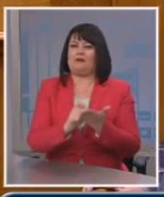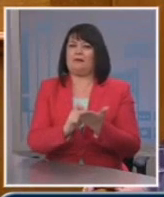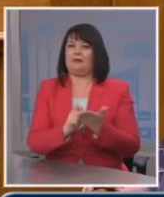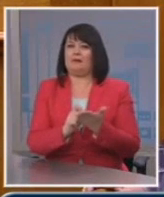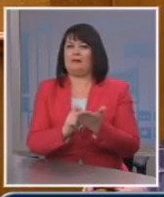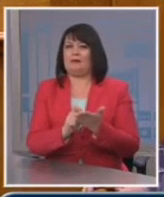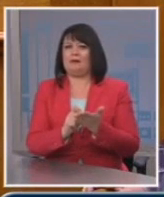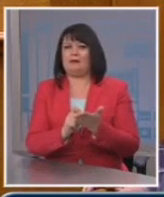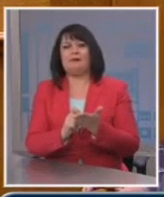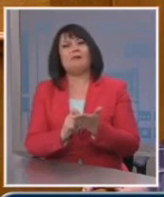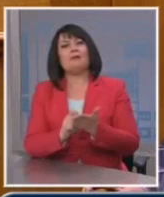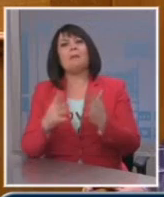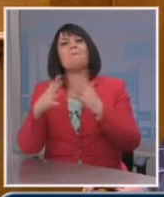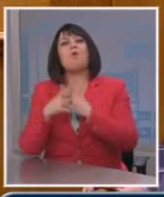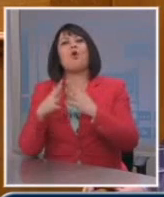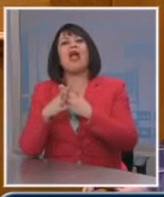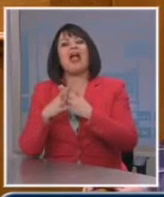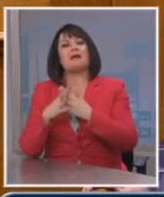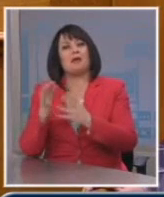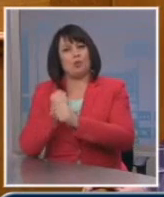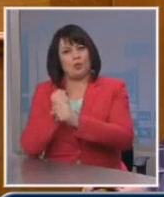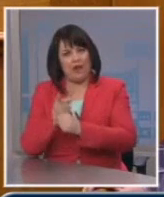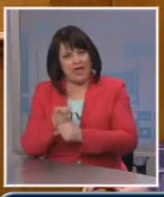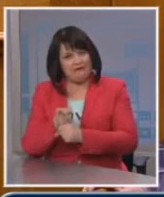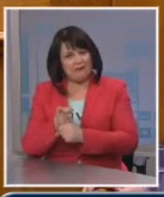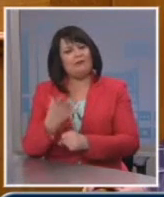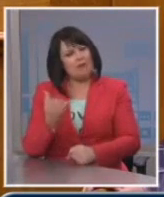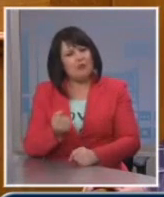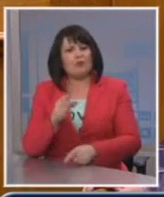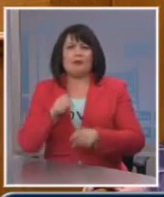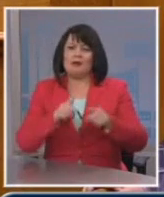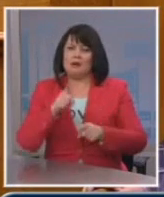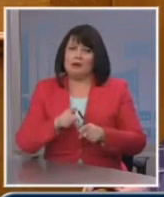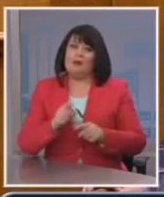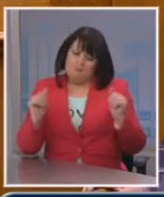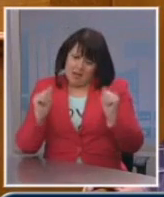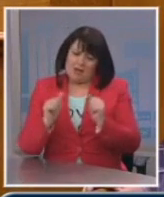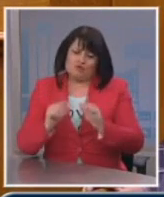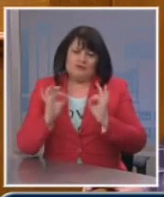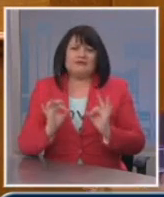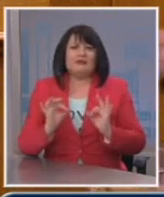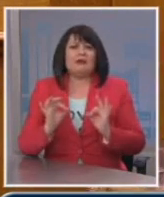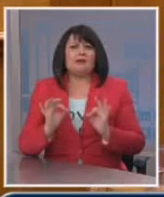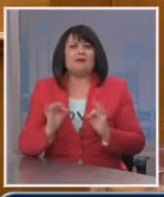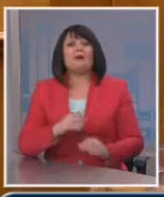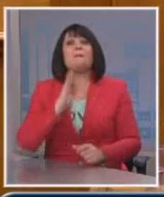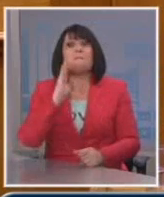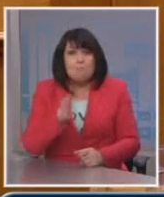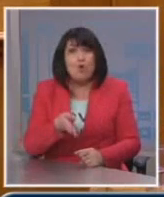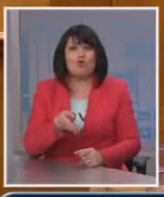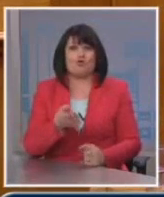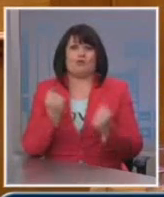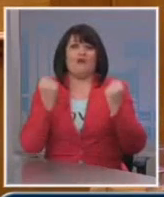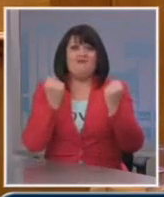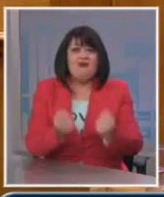στην επισφάλεια και στα μπλοκάκια και υπάρχουν βεβαίως και αυτοί, δεν λέω πιέστηκαν, αλλά είναι αυτοί που μπορούν να σηκώσουν το